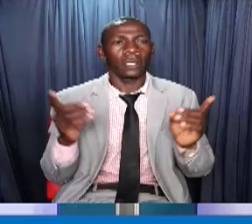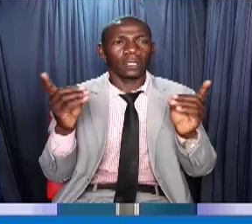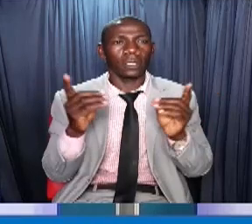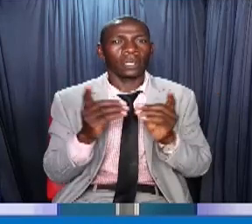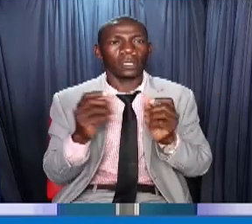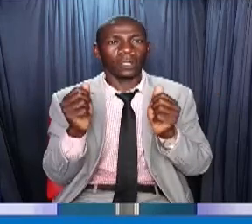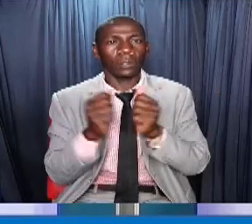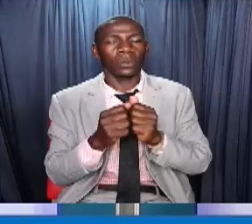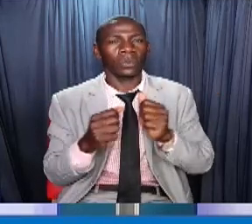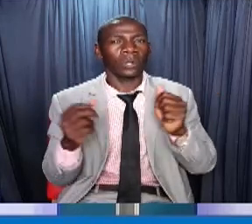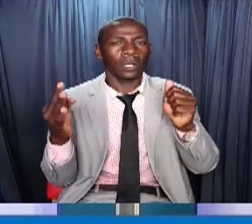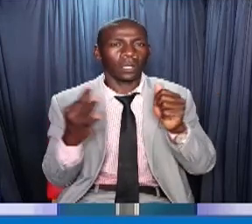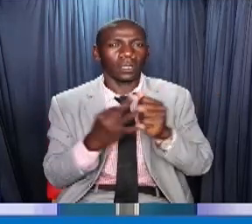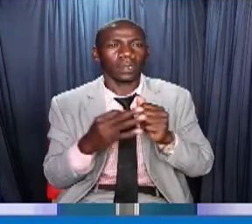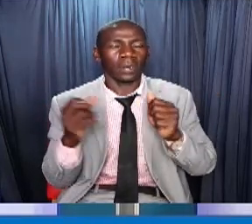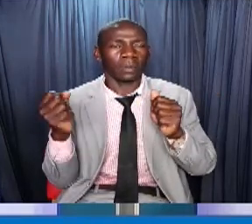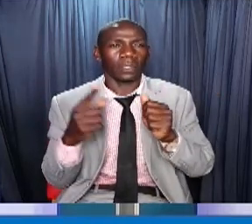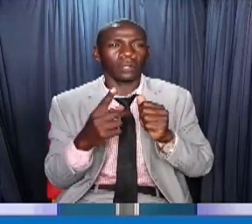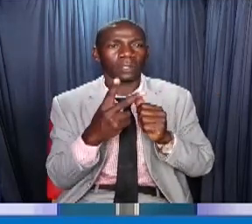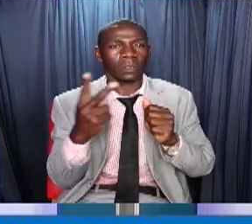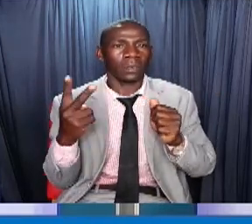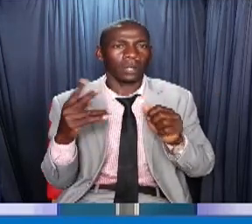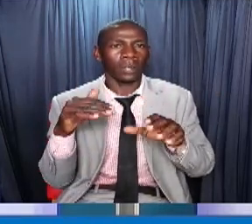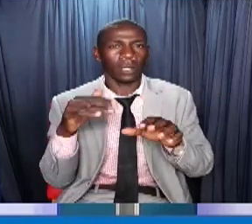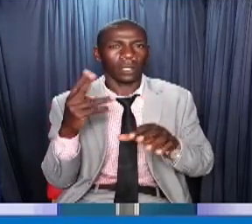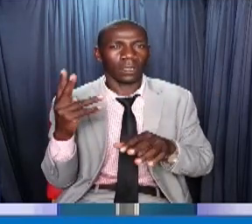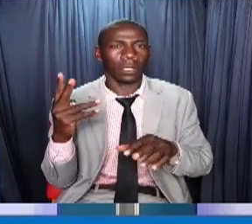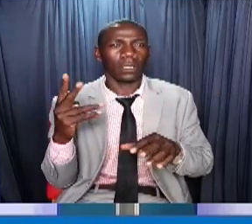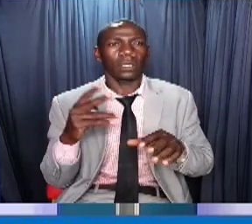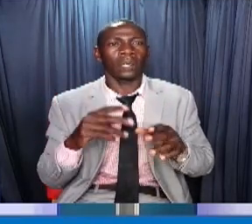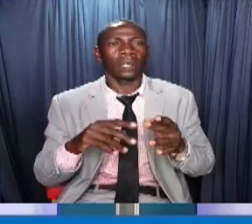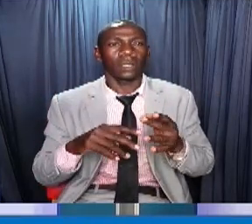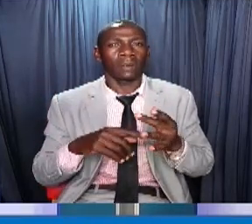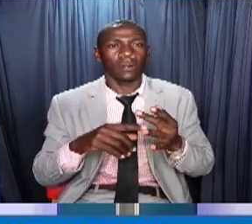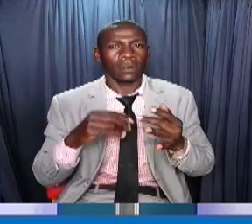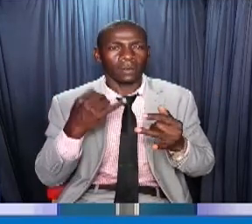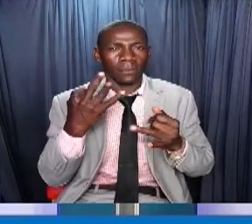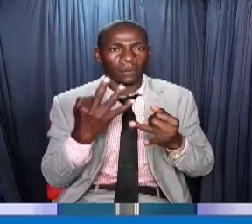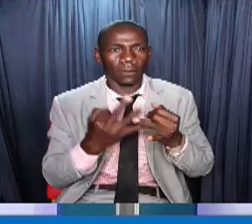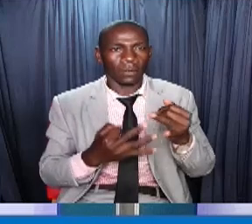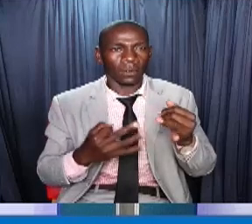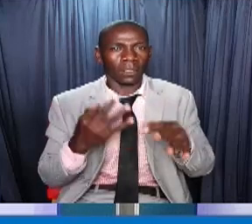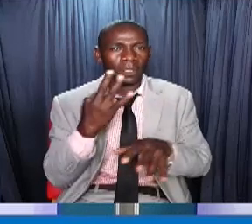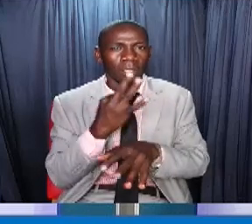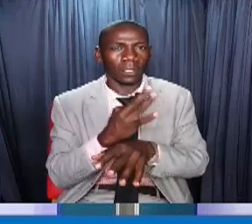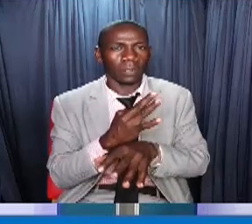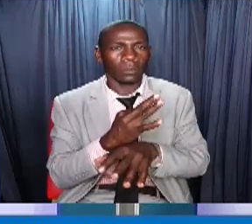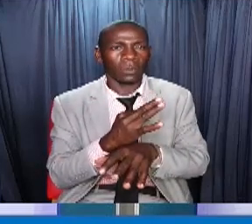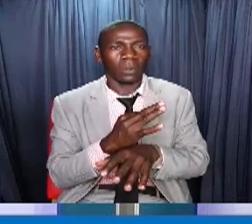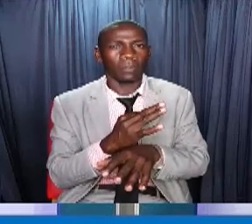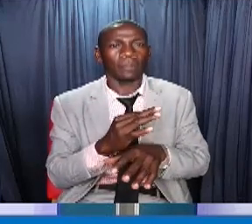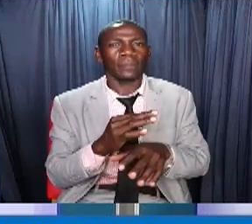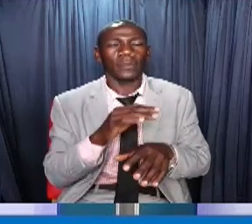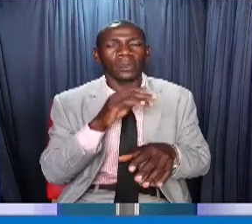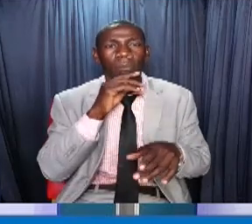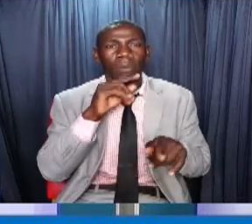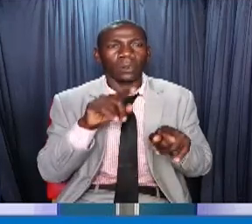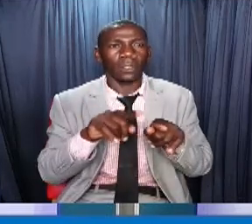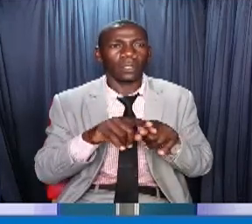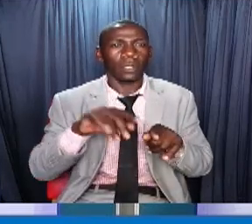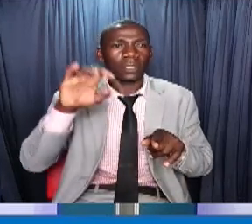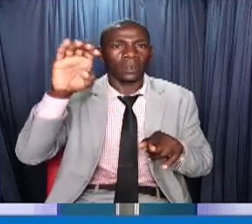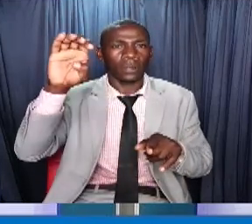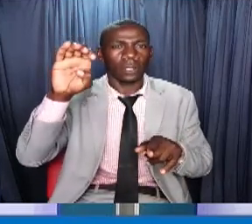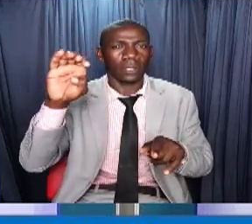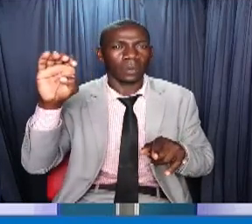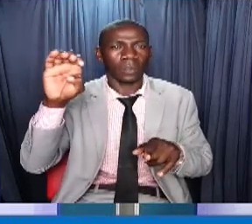tarehe 18 mwezi wa 8 mwaka wa 2024. Hii ni mara ya tatu na ya mwisho tunaitangaza ndoa baina ya ndugu Emmanuel